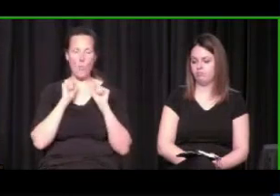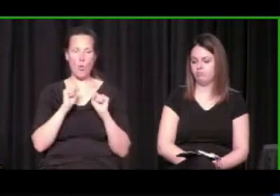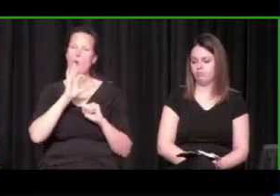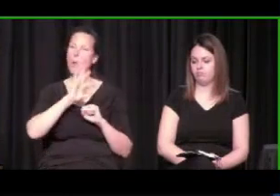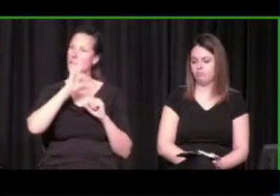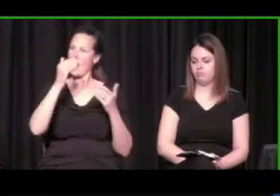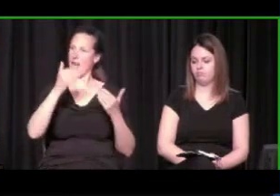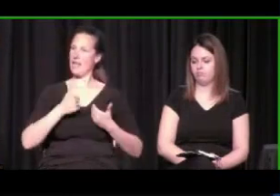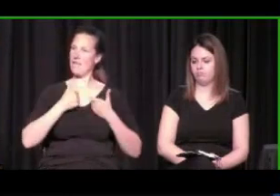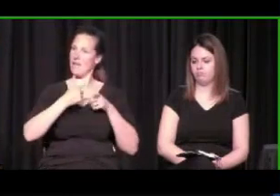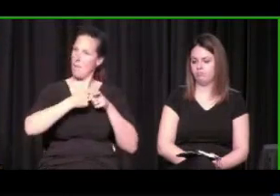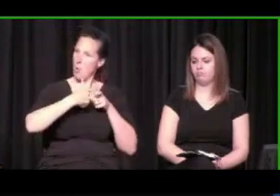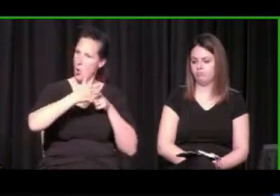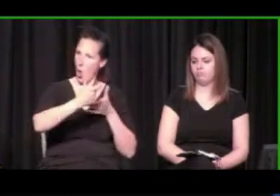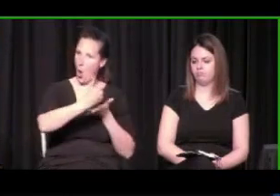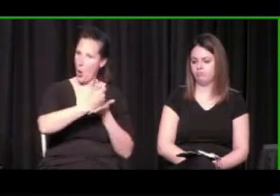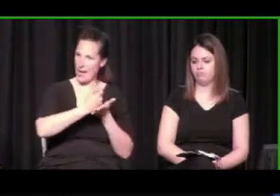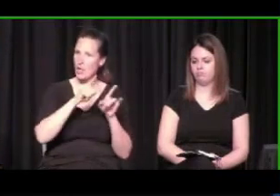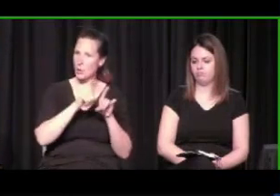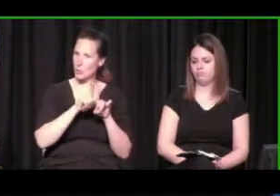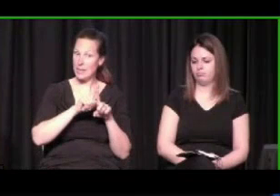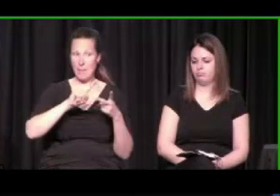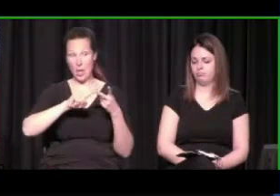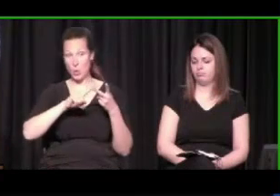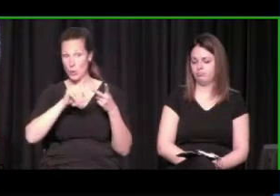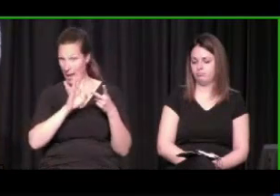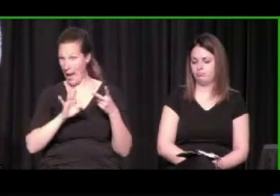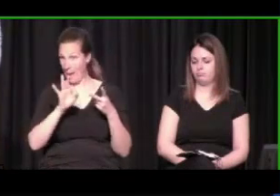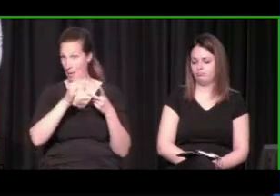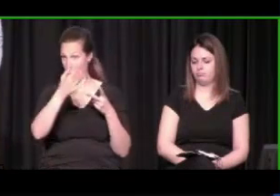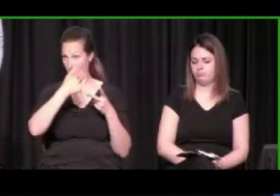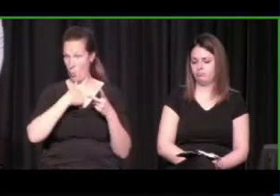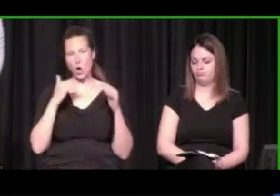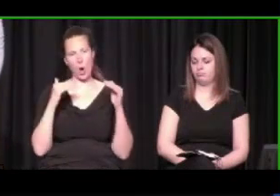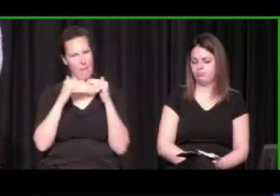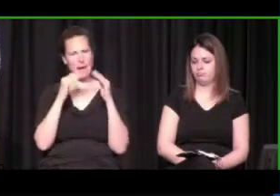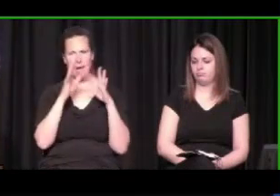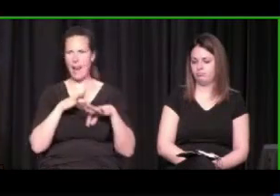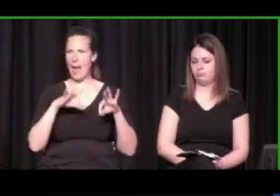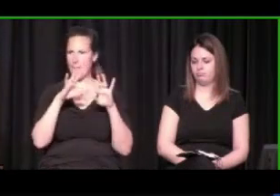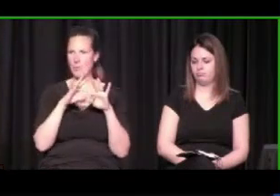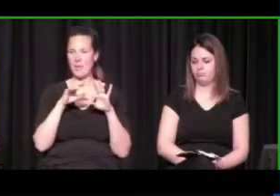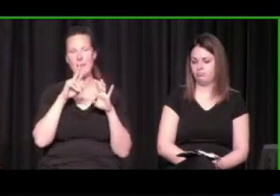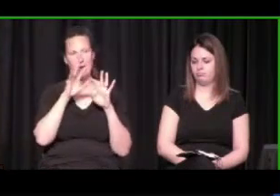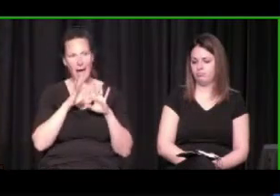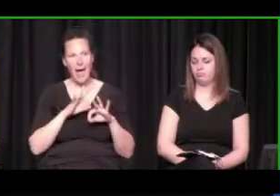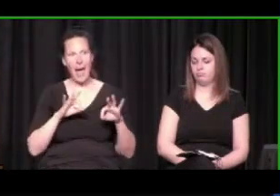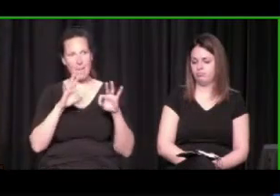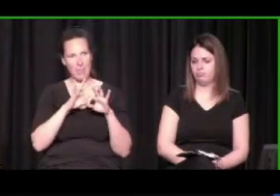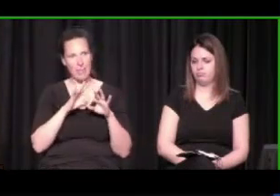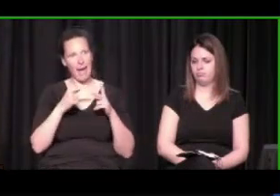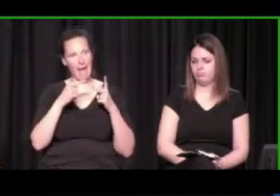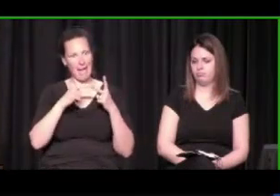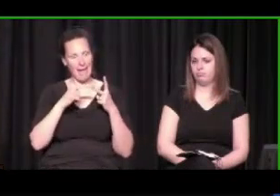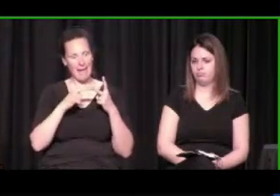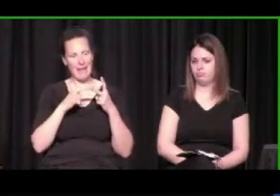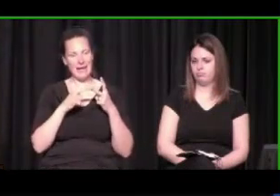meilleure qualité de vie. Mais il y a un autre élément qui, à mon avis, est tout aussi important, puis je veux insister là-dessus